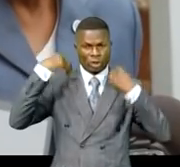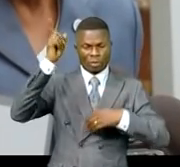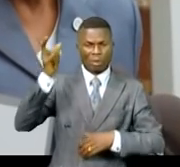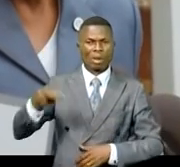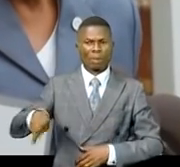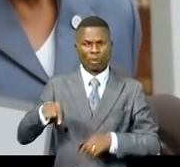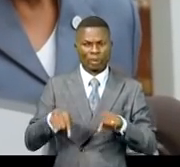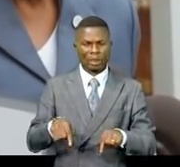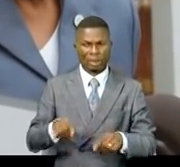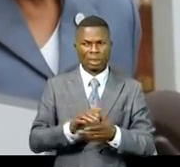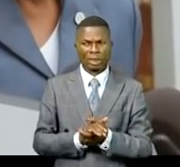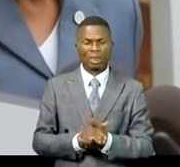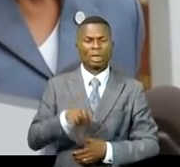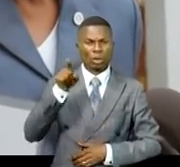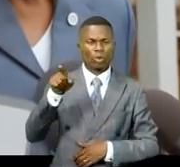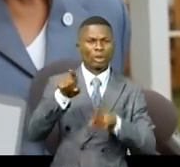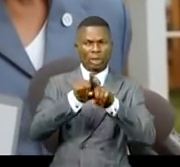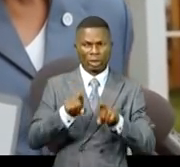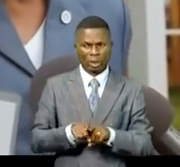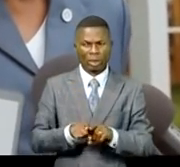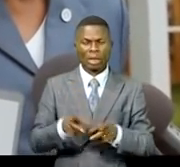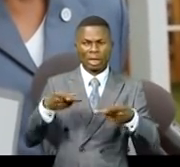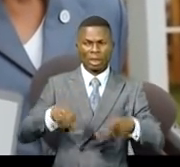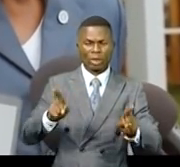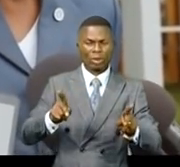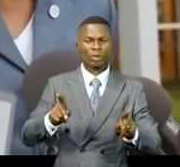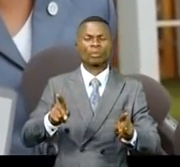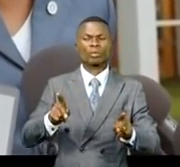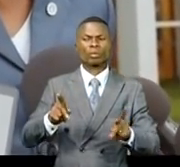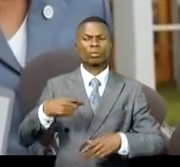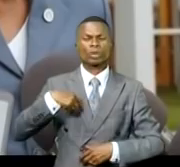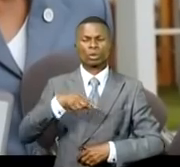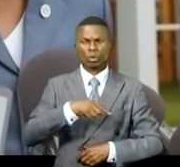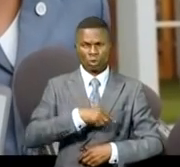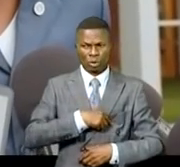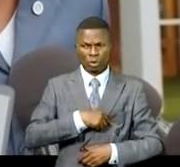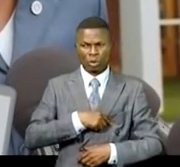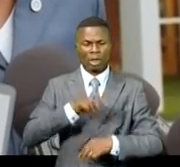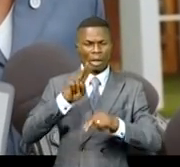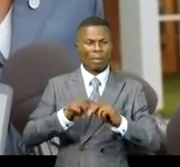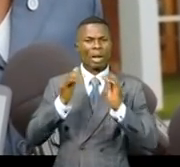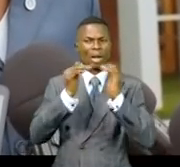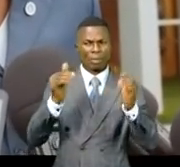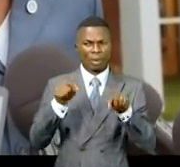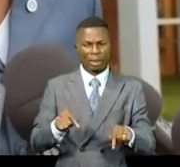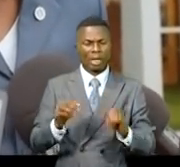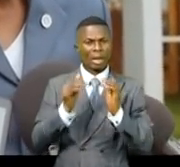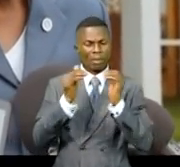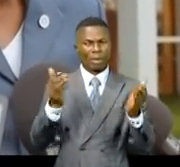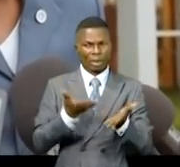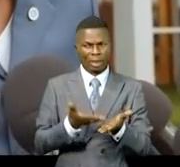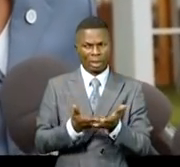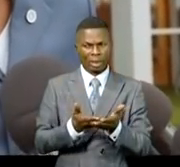l'exécutif. Et c'est lui qui a permis qu'aujourd'hui nous soyons dans une accalmie. C'est une accalmie qu'il